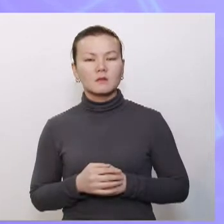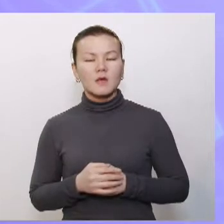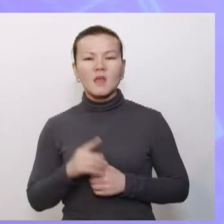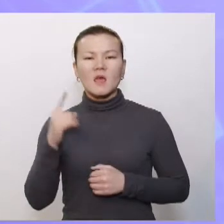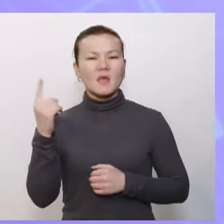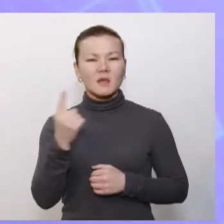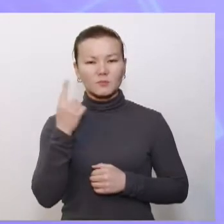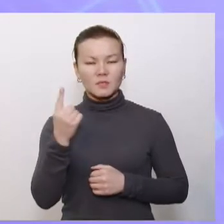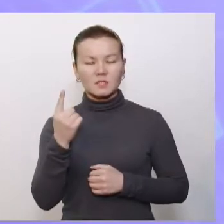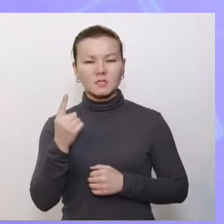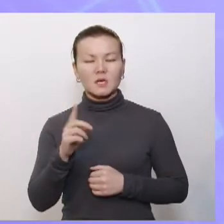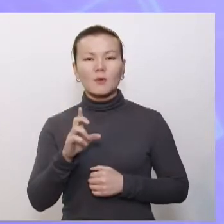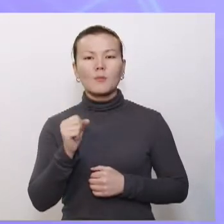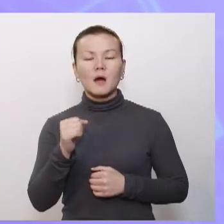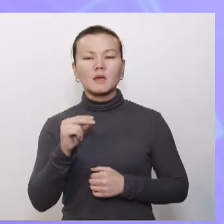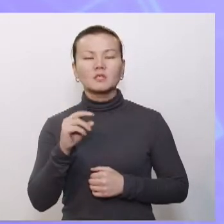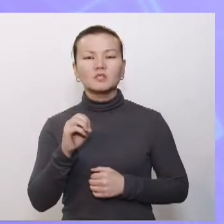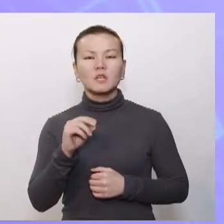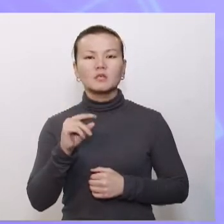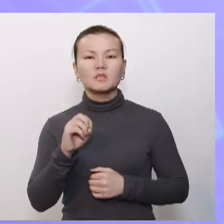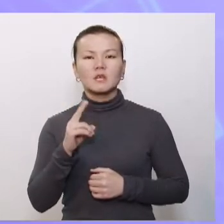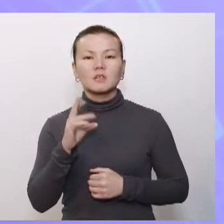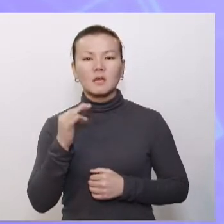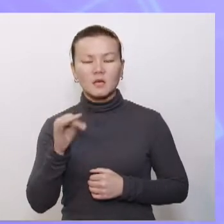Эң биринчи байчечекей гүлү чыгат.